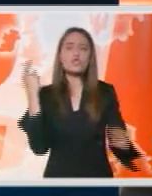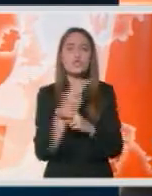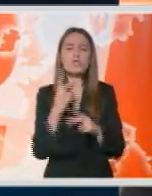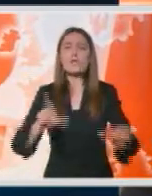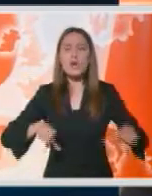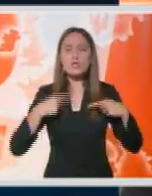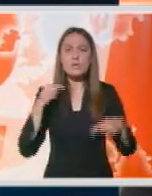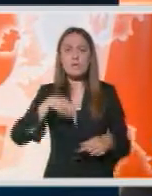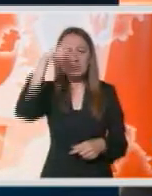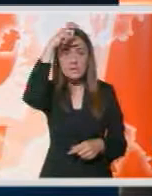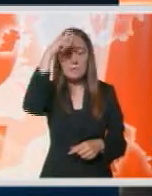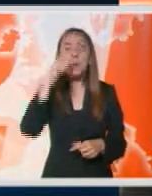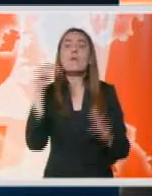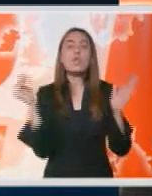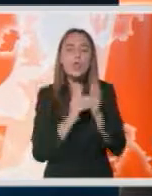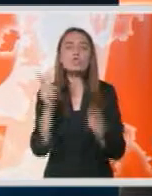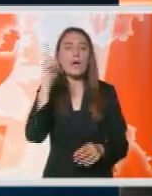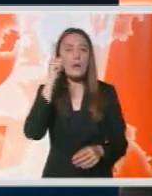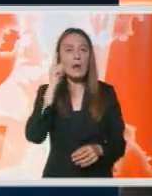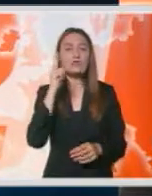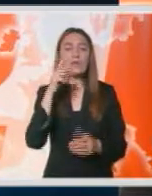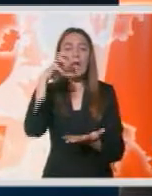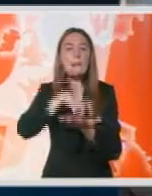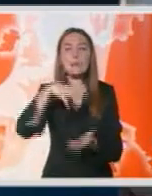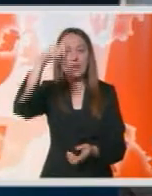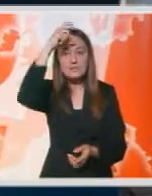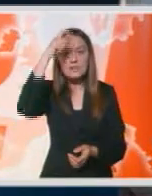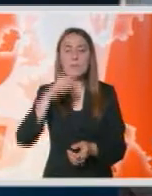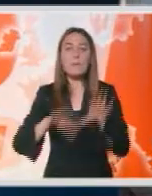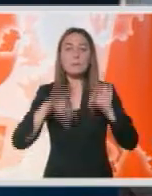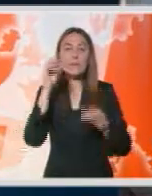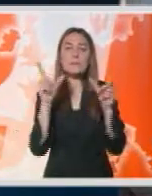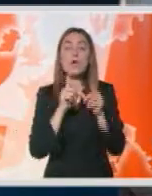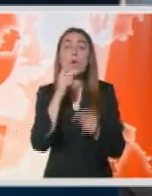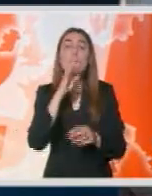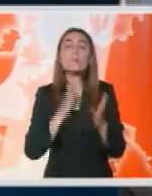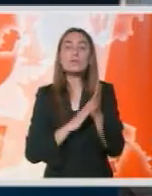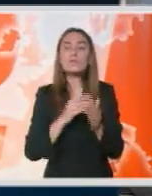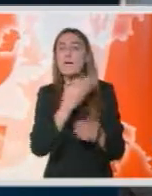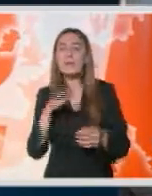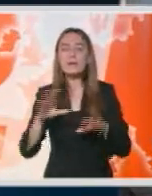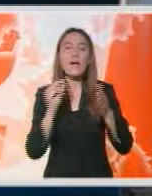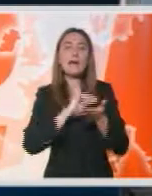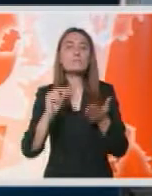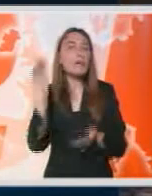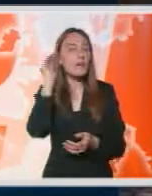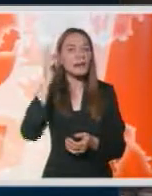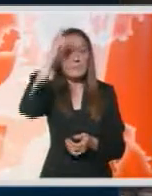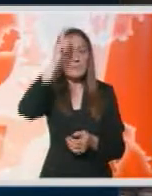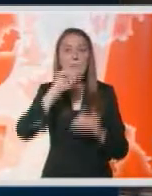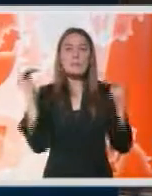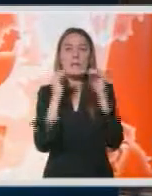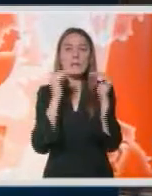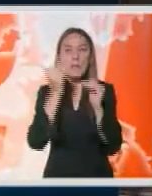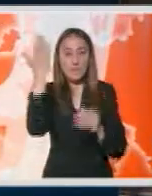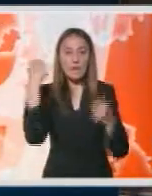živimo u državi Srbije i da smo još građani Republike Srbije. Izbori u Mitrovici su vanredni. Raspisala ih je vlada Srbije zbog neslaganja